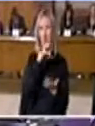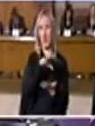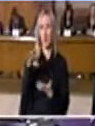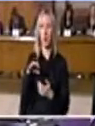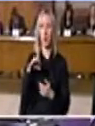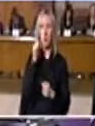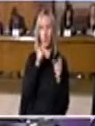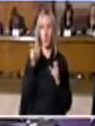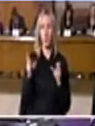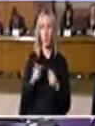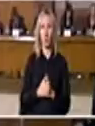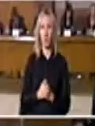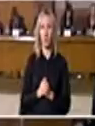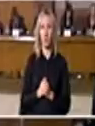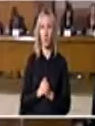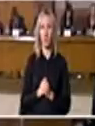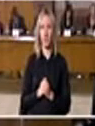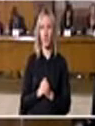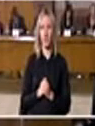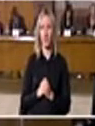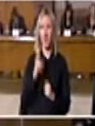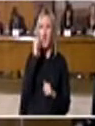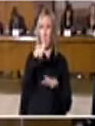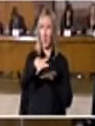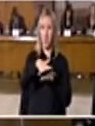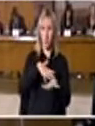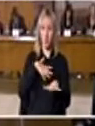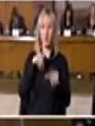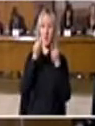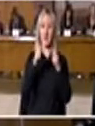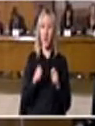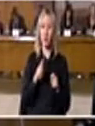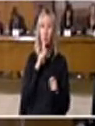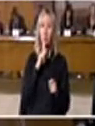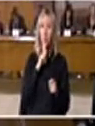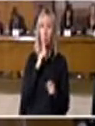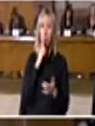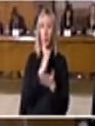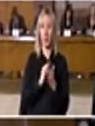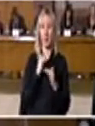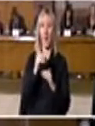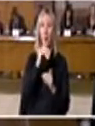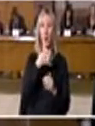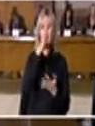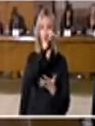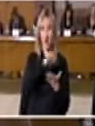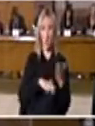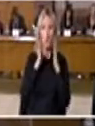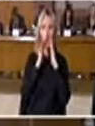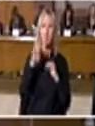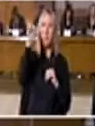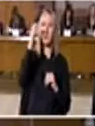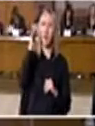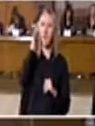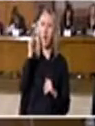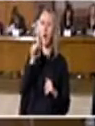kategorijama stanovništva koje sam navela. Narodna skupština je u zaključcima koji su nastali na osnovu ovog izveštaja Poverenice pozvala